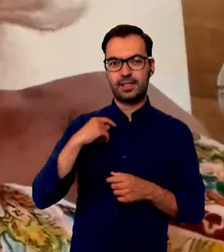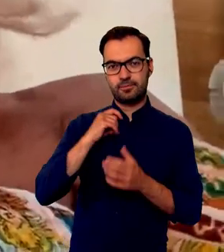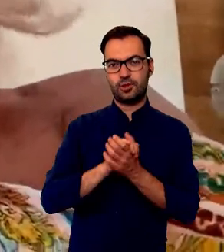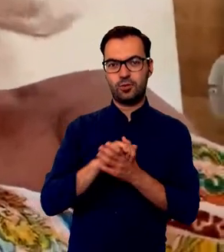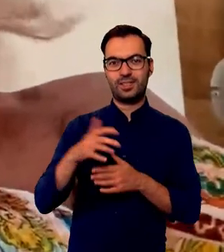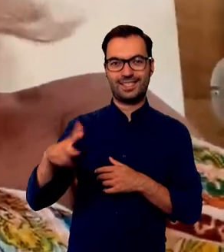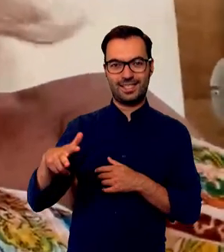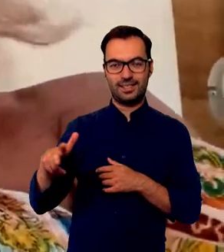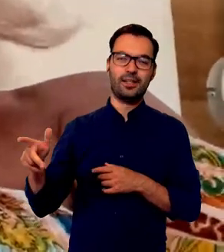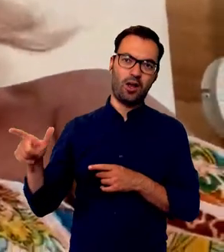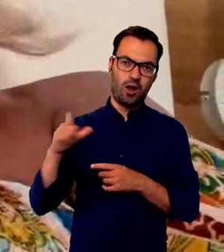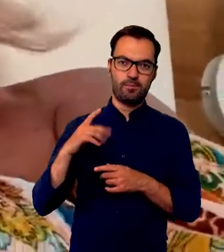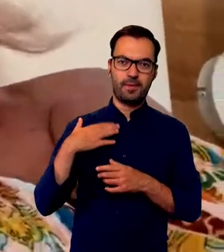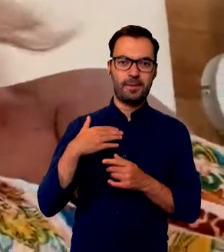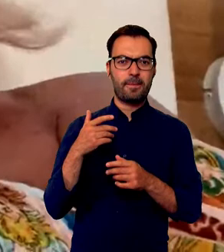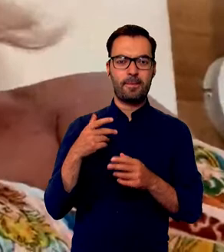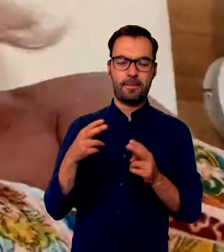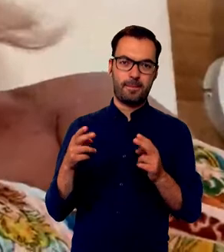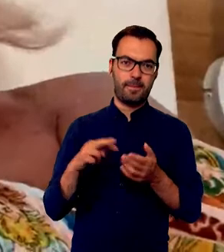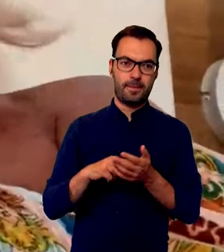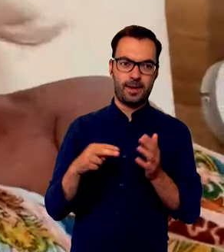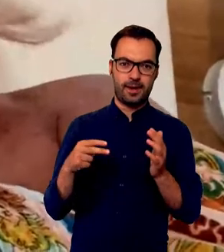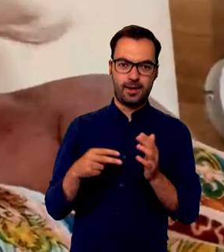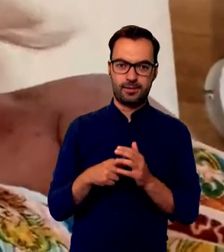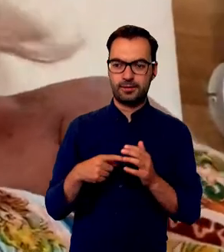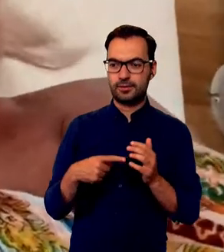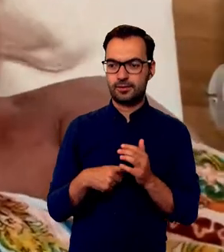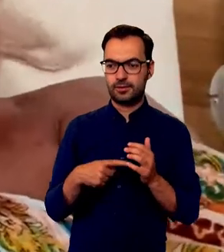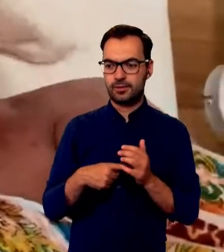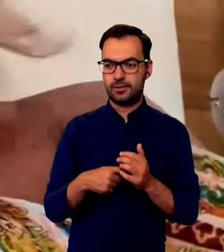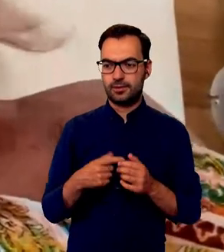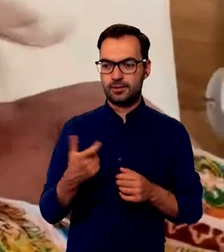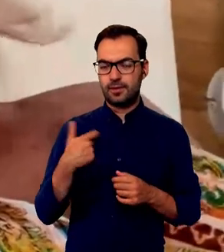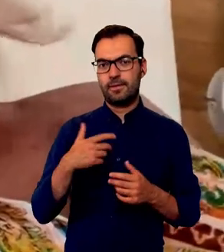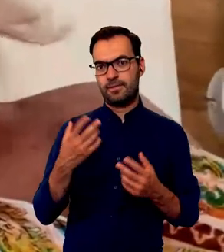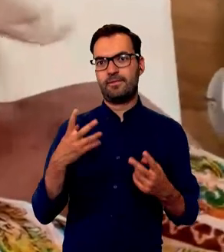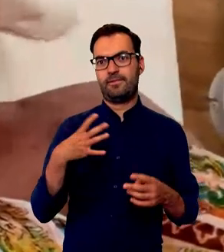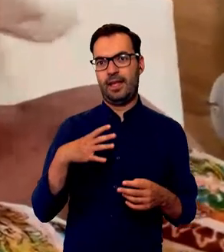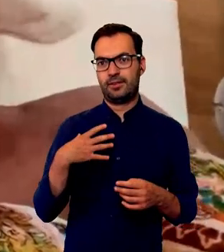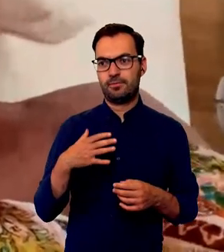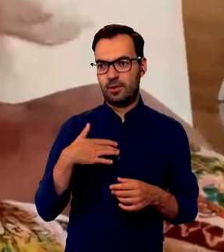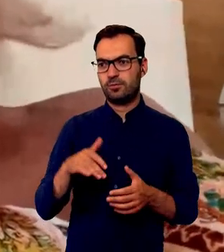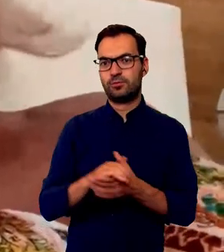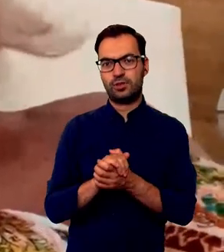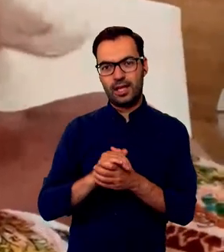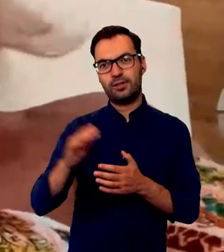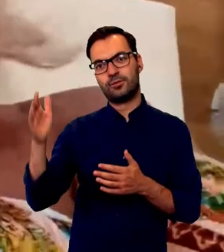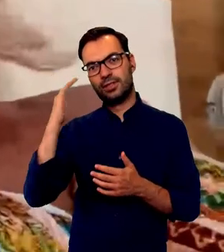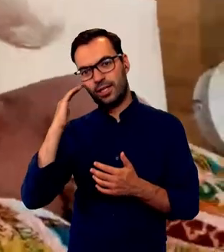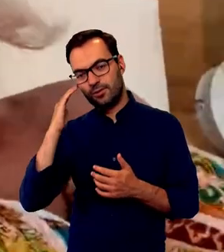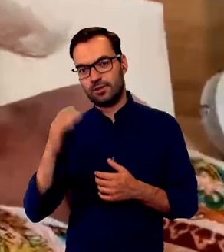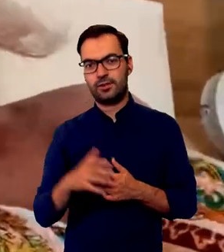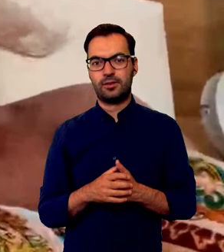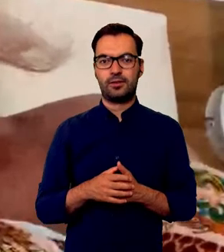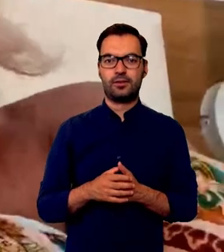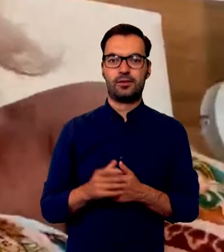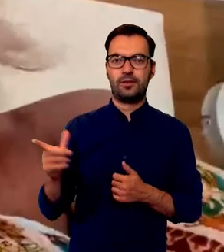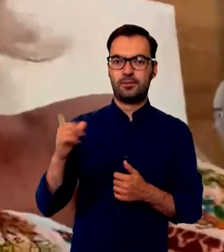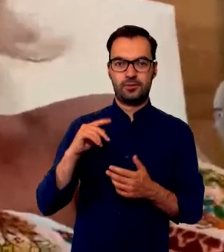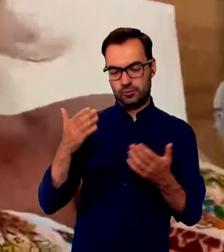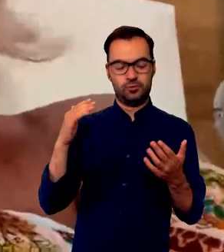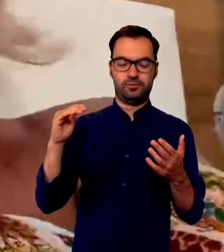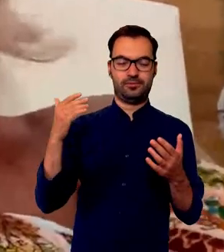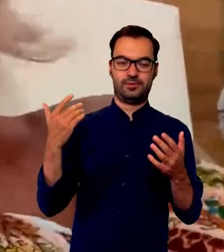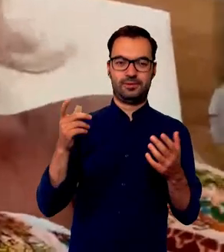obie mamy jakieś plany i to ma do mnie, wiesz, ktoś mam tu przyjaciół, znajomych, w 3 minuty żeśmy spotkały